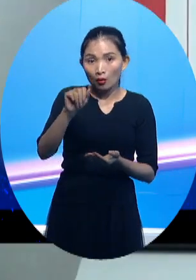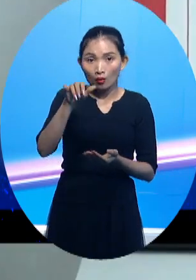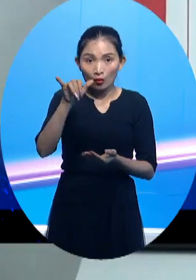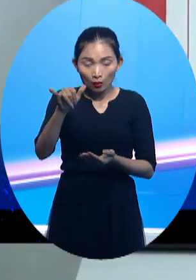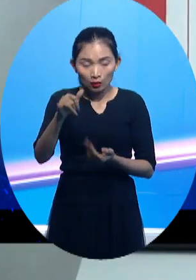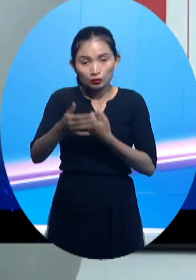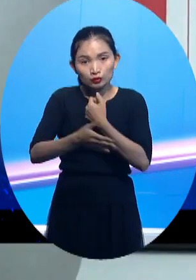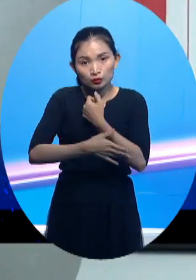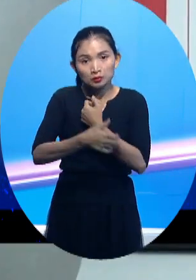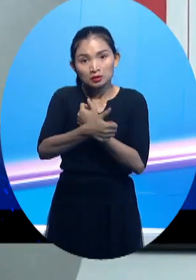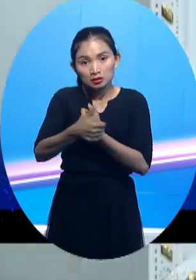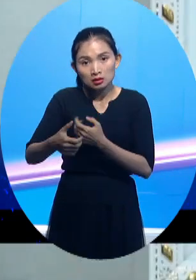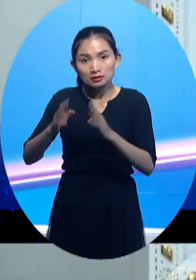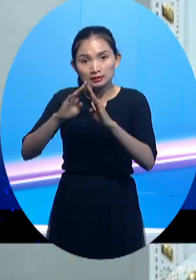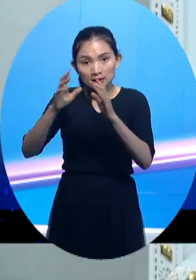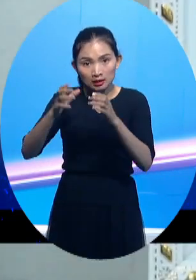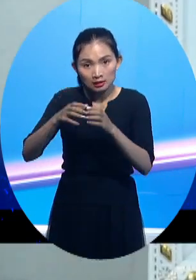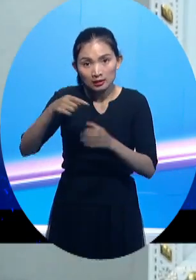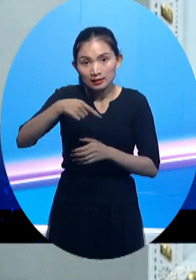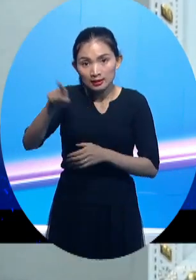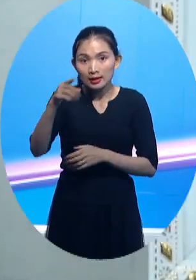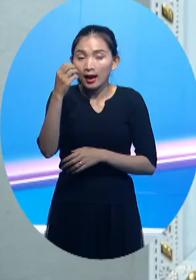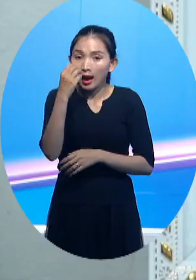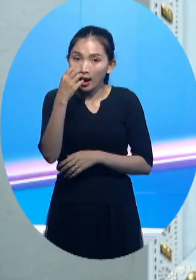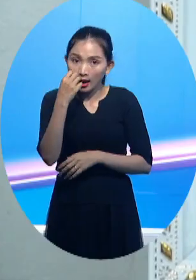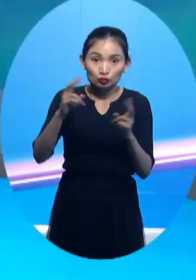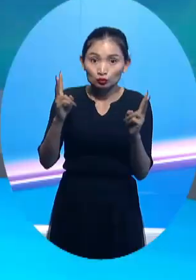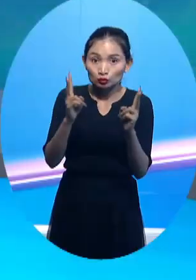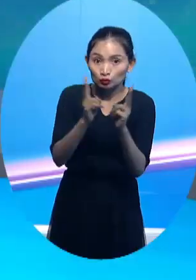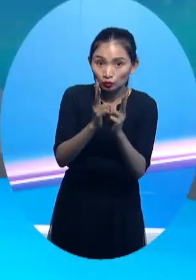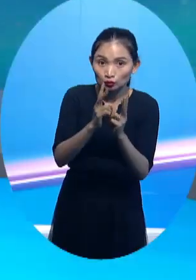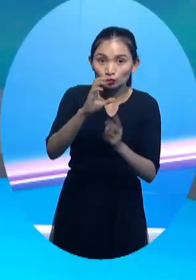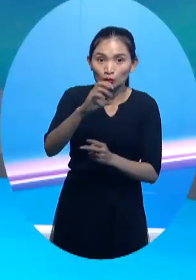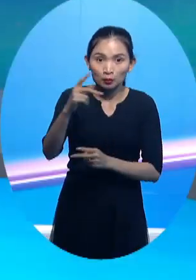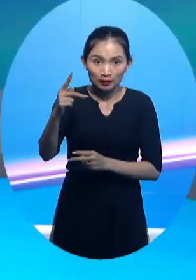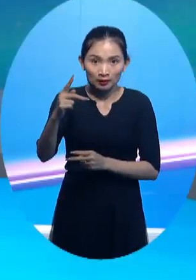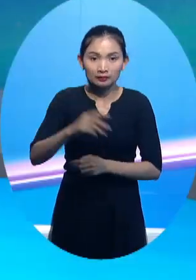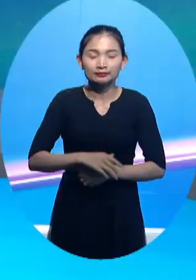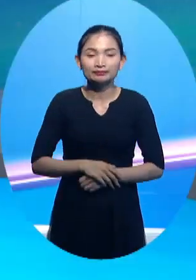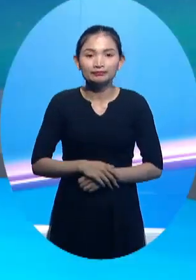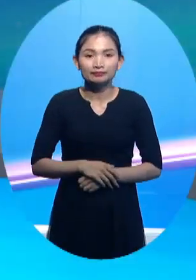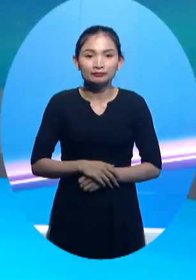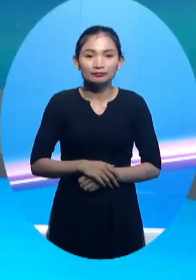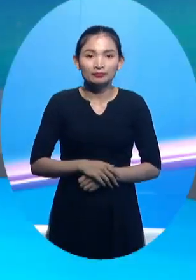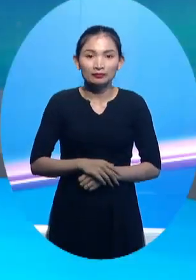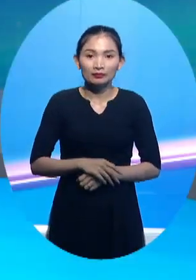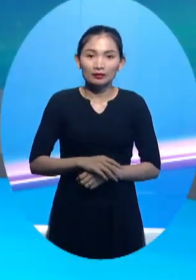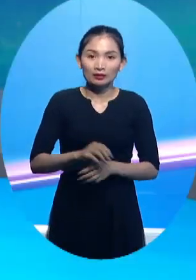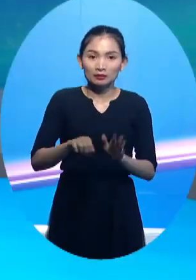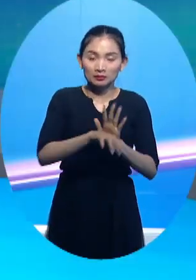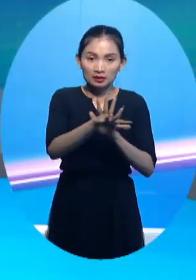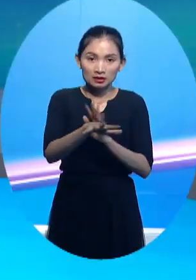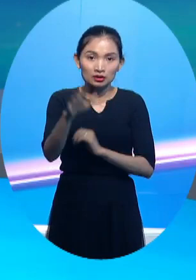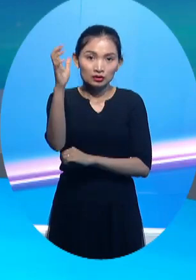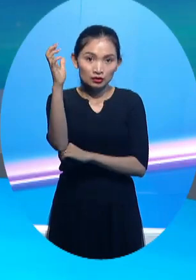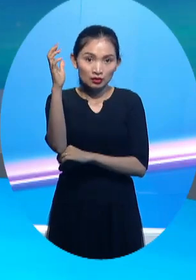sinh người lao động và gia đình Tìm kiếm cơ hội đến Canada và những thông tin thể thao vừa rồi đã khép lại bản tin trên này của đài truyền hình thành